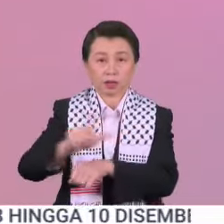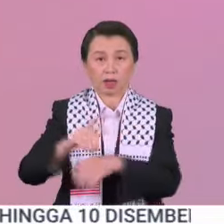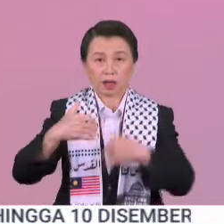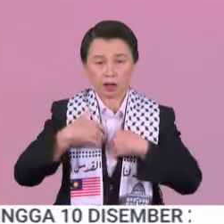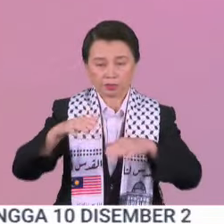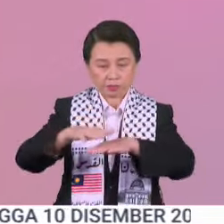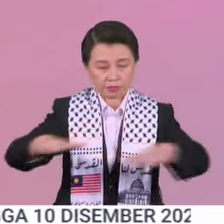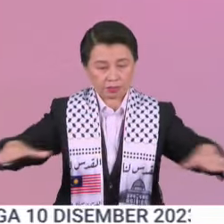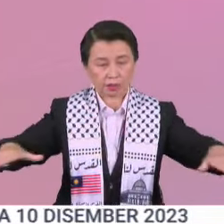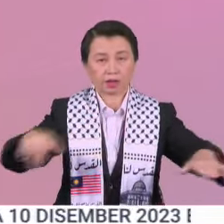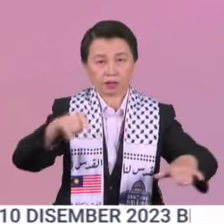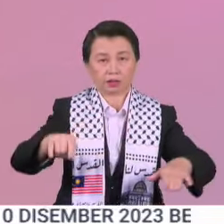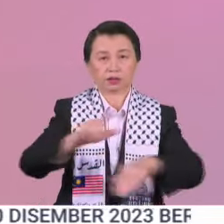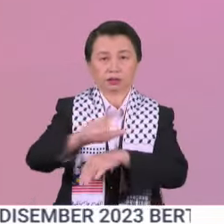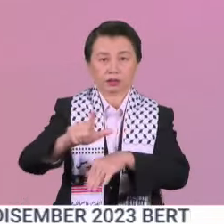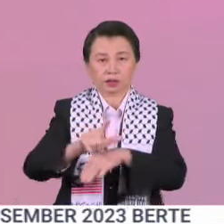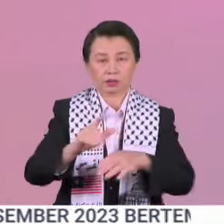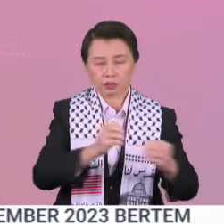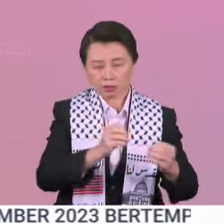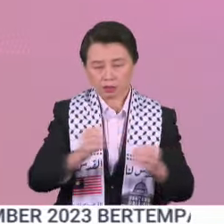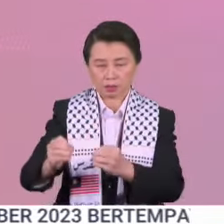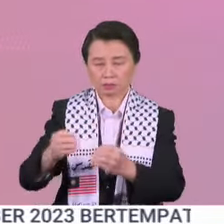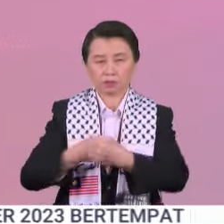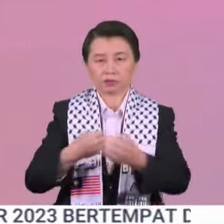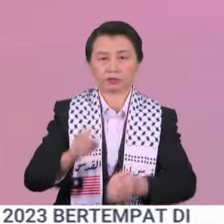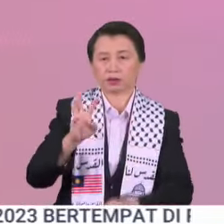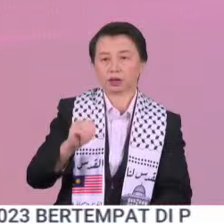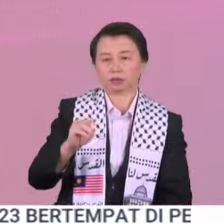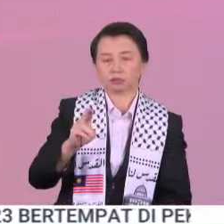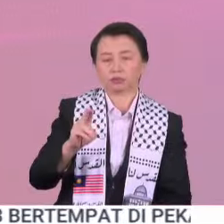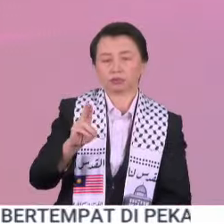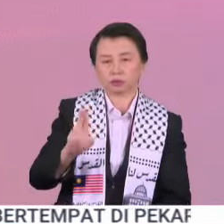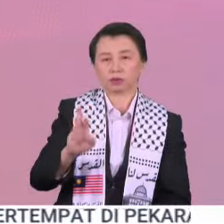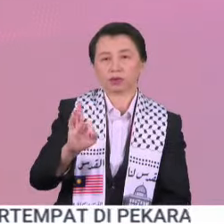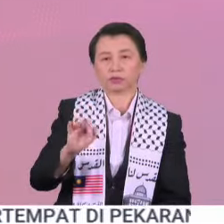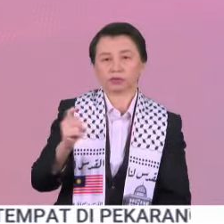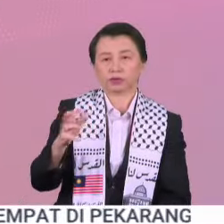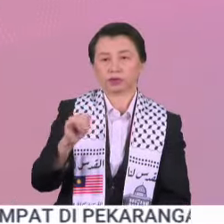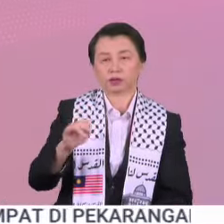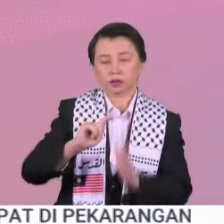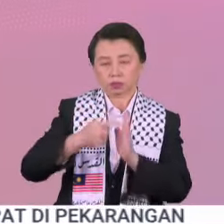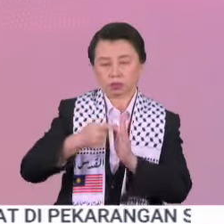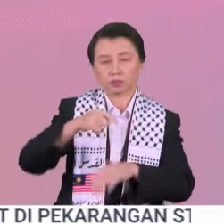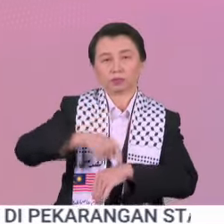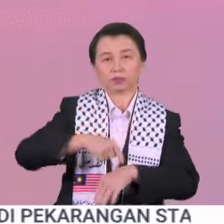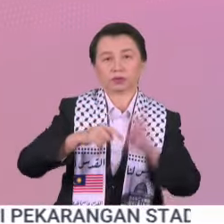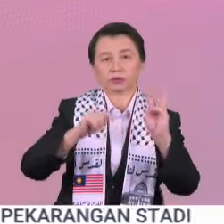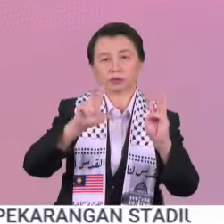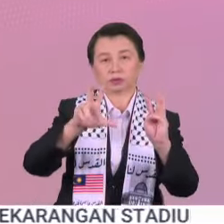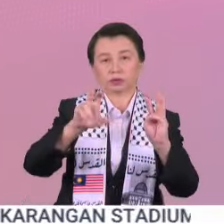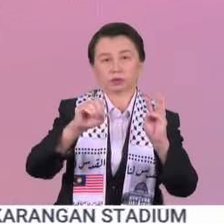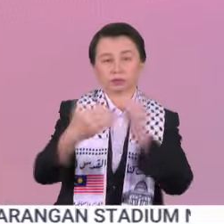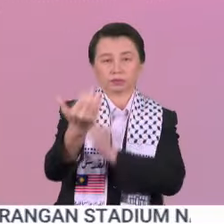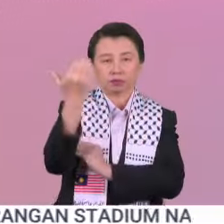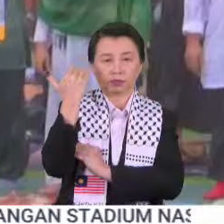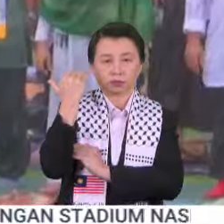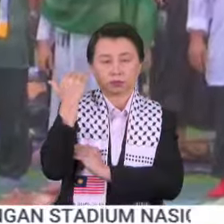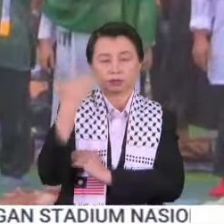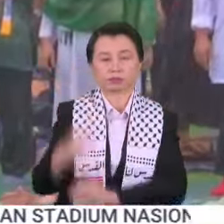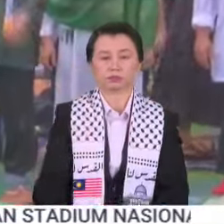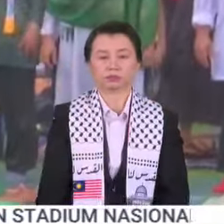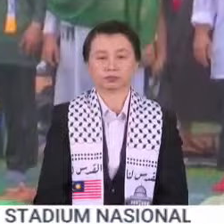di Dataran Labuan. Program di anjuran Pejabat Mufti Wilayah Persekutuan Labuan itu bermula seawal pukul 6.30 pagi.